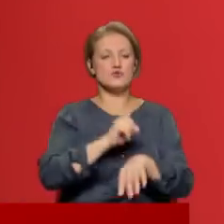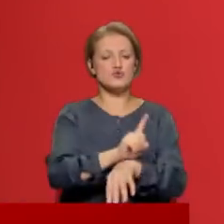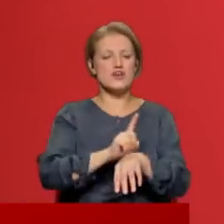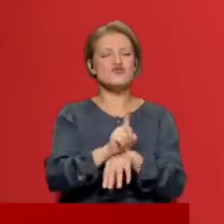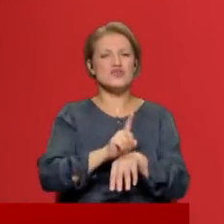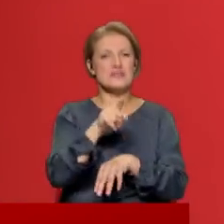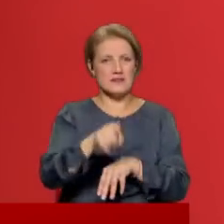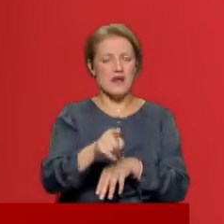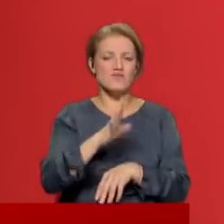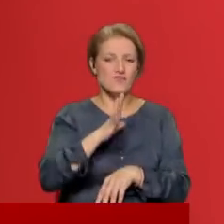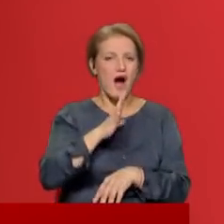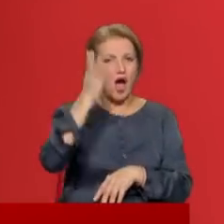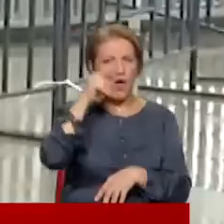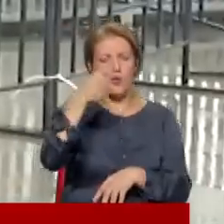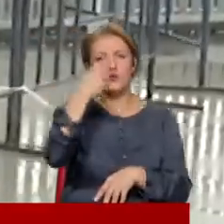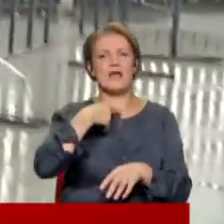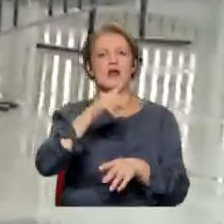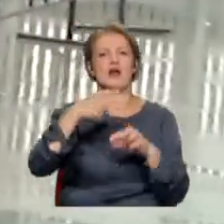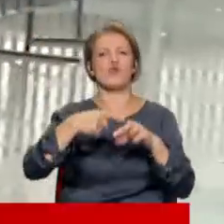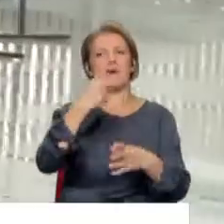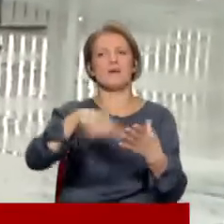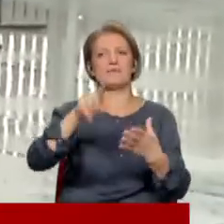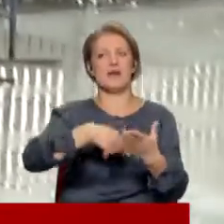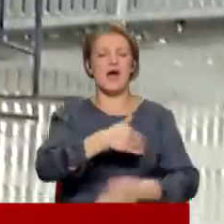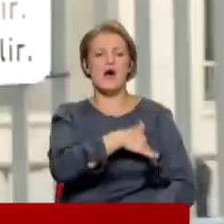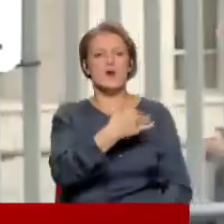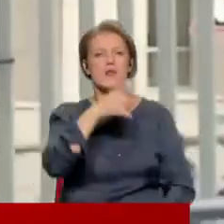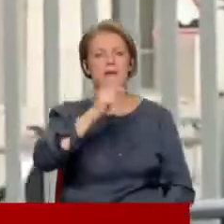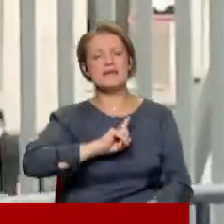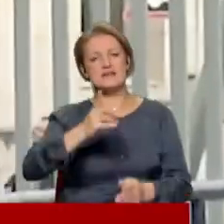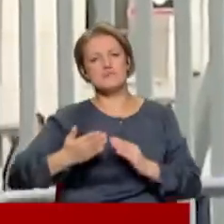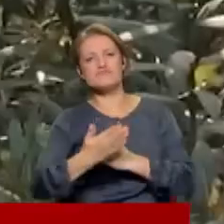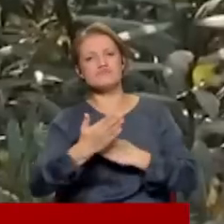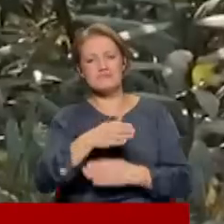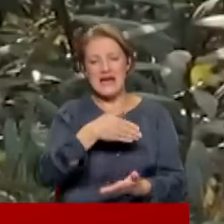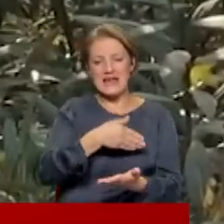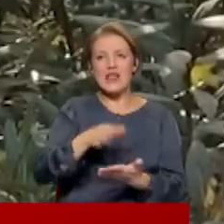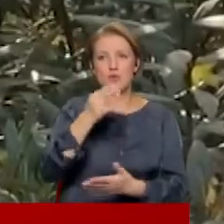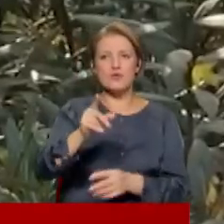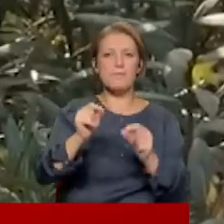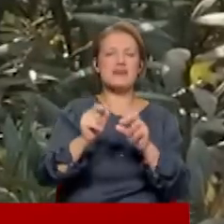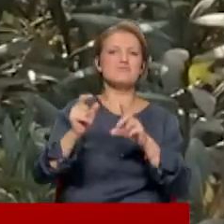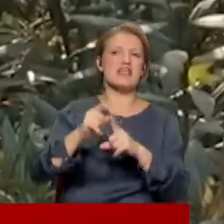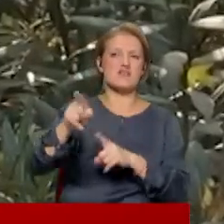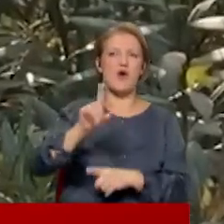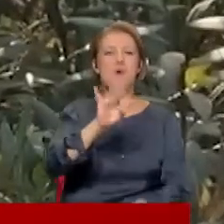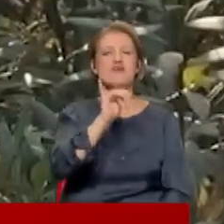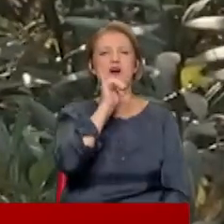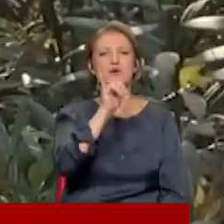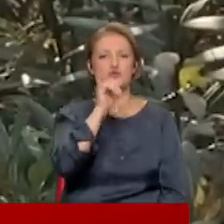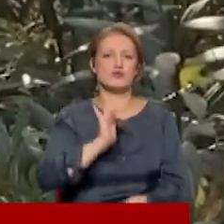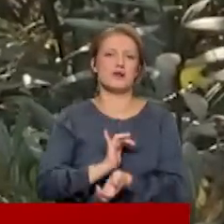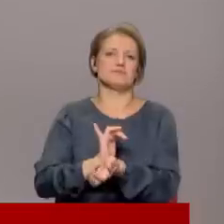olduğu anlaşılmıştır diyerek randevuyu iptal etti. Avukatının yaptığı itirazla reddedilirse gazeteci Barış Pehlivan 15